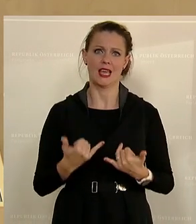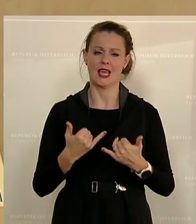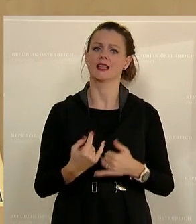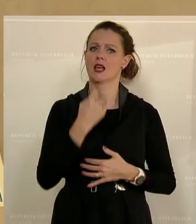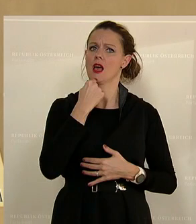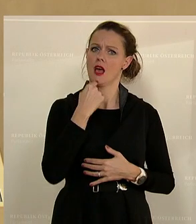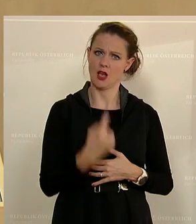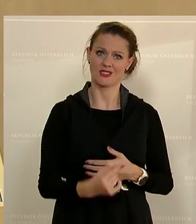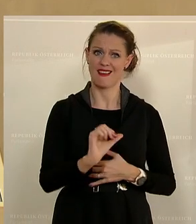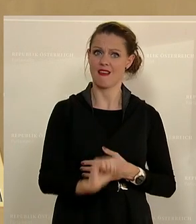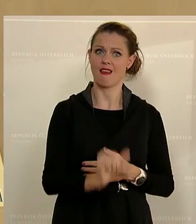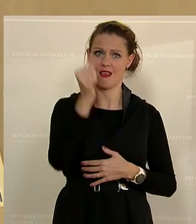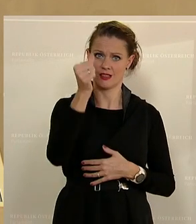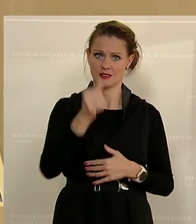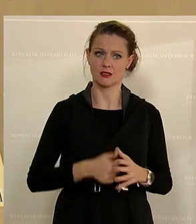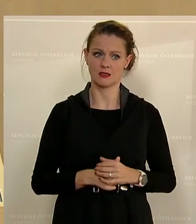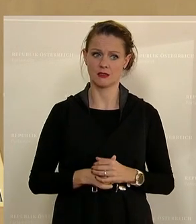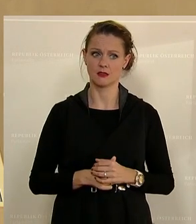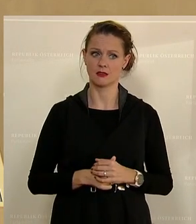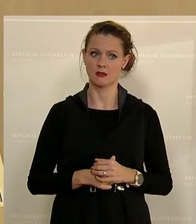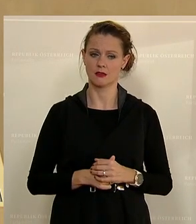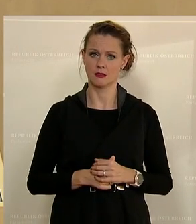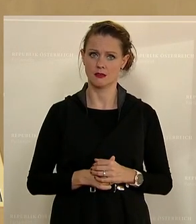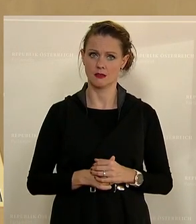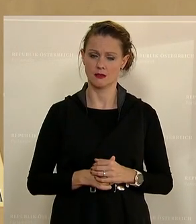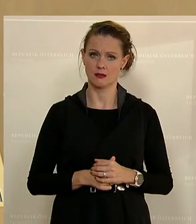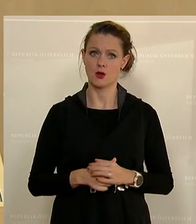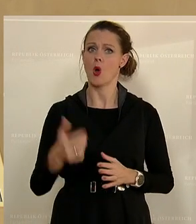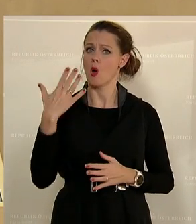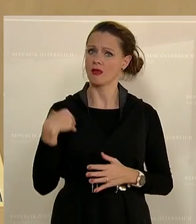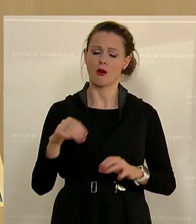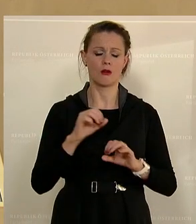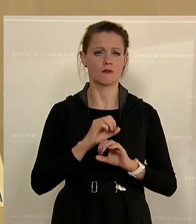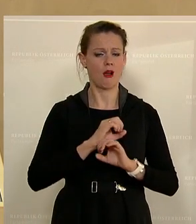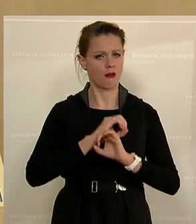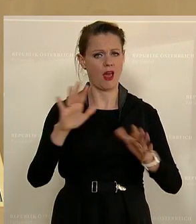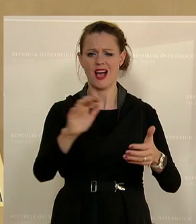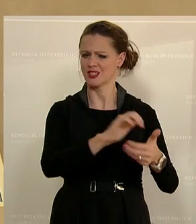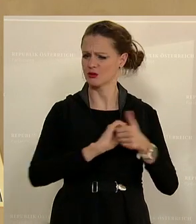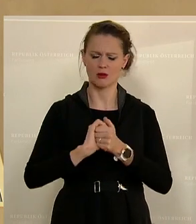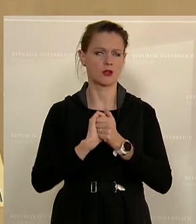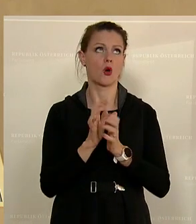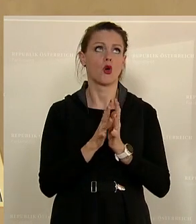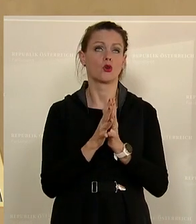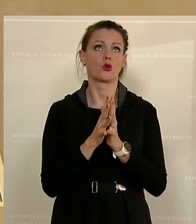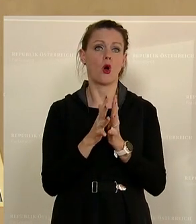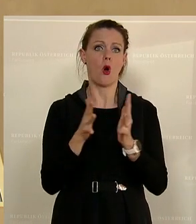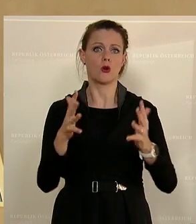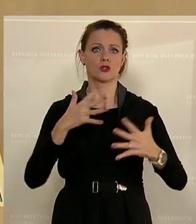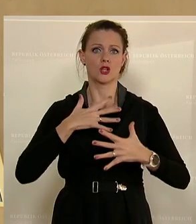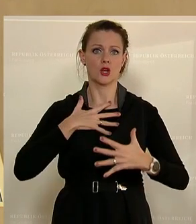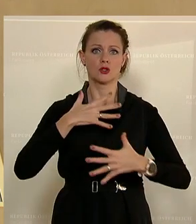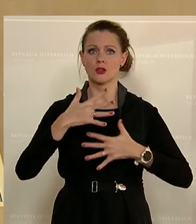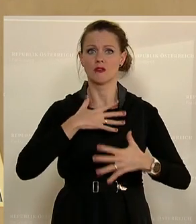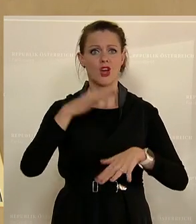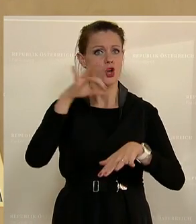Statements auch machen. Erstens einmal noch einmal eine absolute Solidarität und größte Sympathie für Dr.